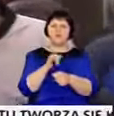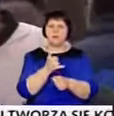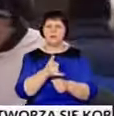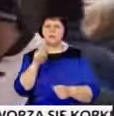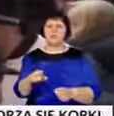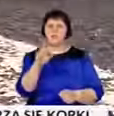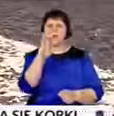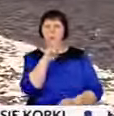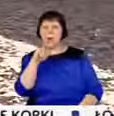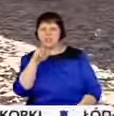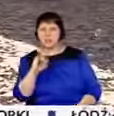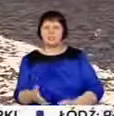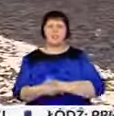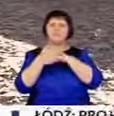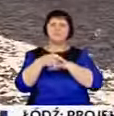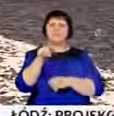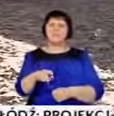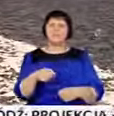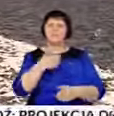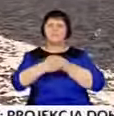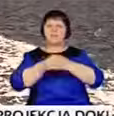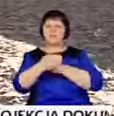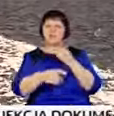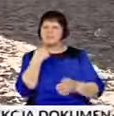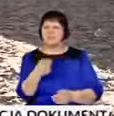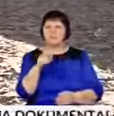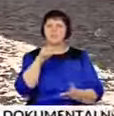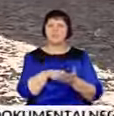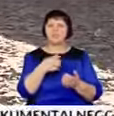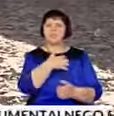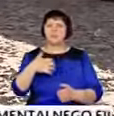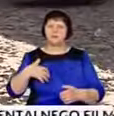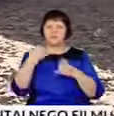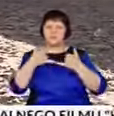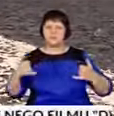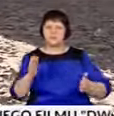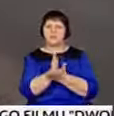razem w Błaszkach. Wsparcie w akcji protestacyjnej zapowiadają także gospodarze z